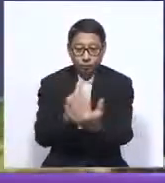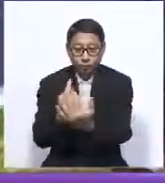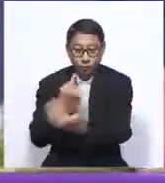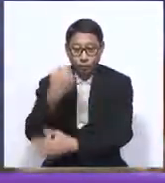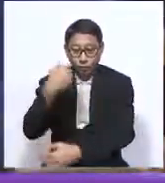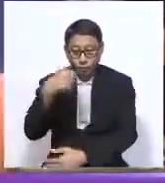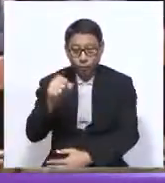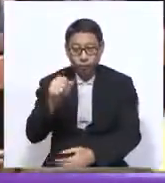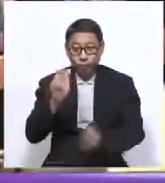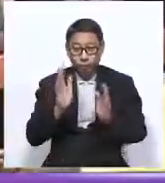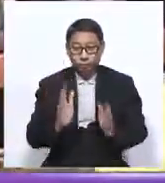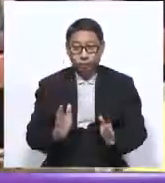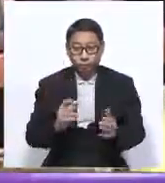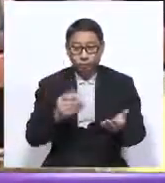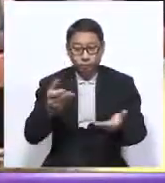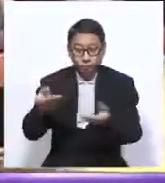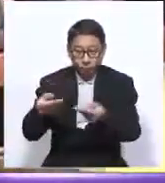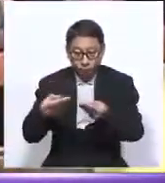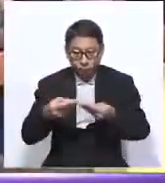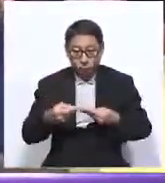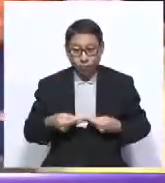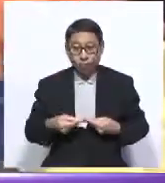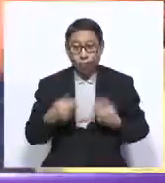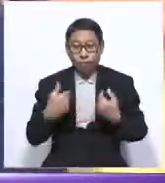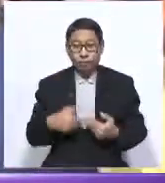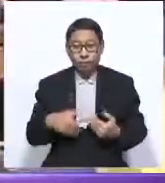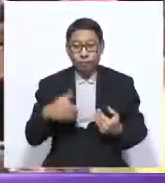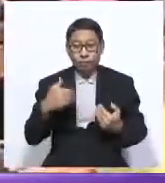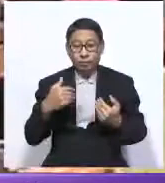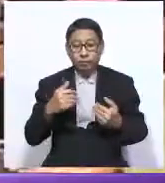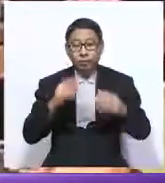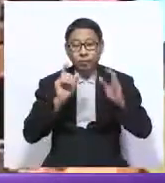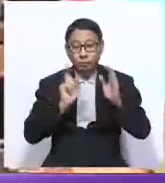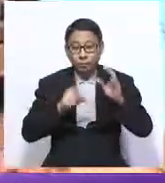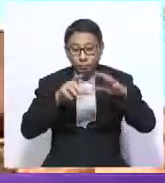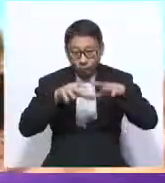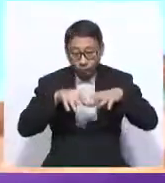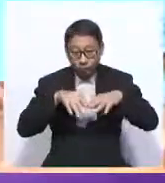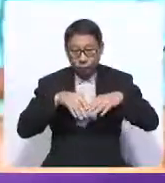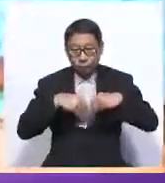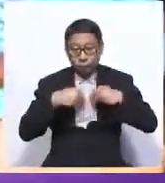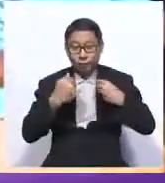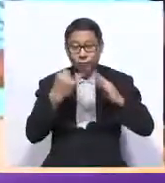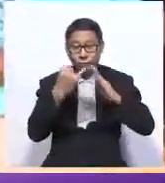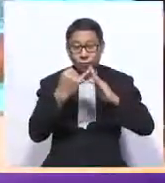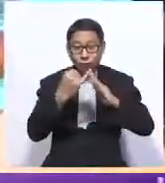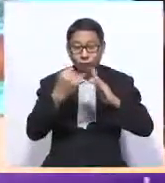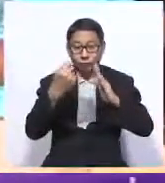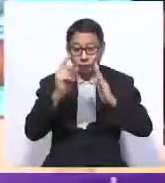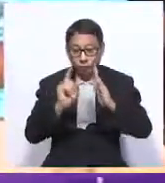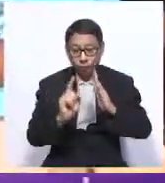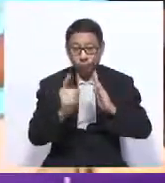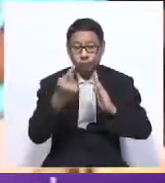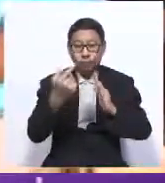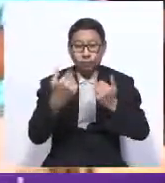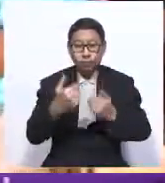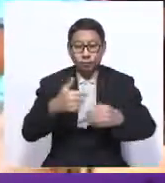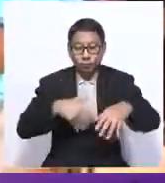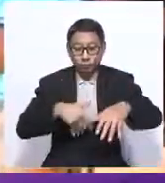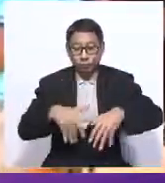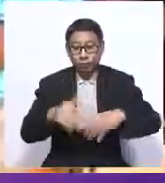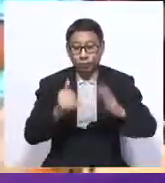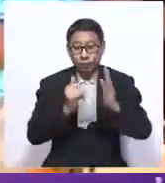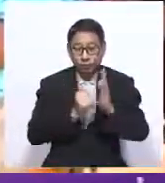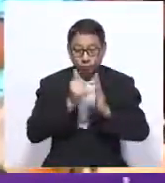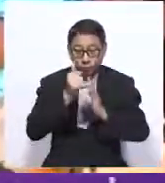คนนะคะที่มารับนะคะ คือพื้นที่แห่งนี้เนี่ยต้องยอมรับหนึ่งอย่างว่าเป็นจังหวัดใหม ่ ประชาชนบางคนเนี่ยเคย